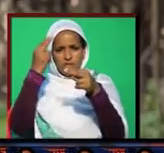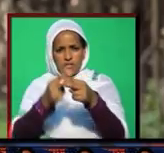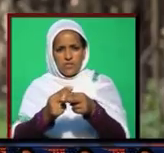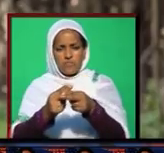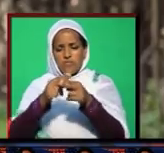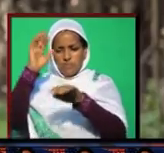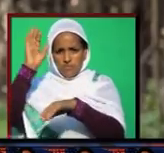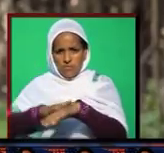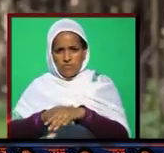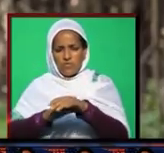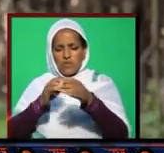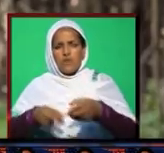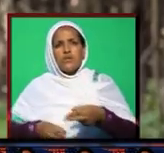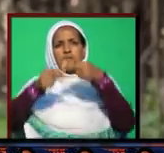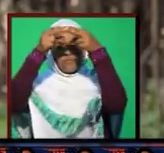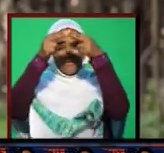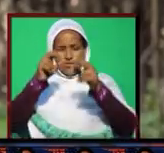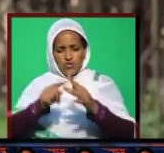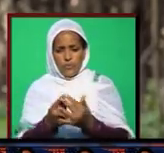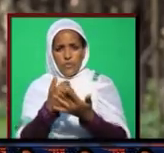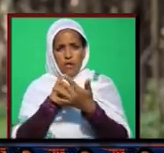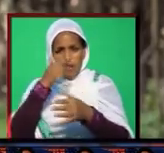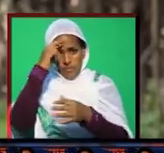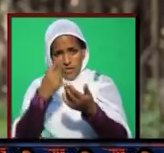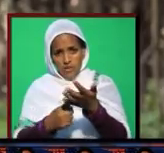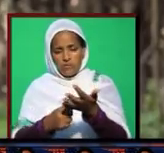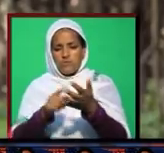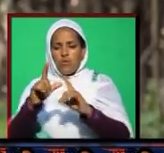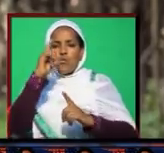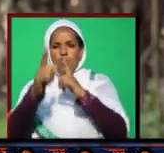አላቆሙም፣ ስማችን ለማስጠራት ግንብ እንገንባ ብለው ጀምረው